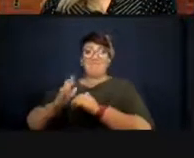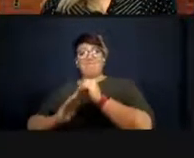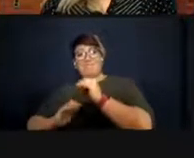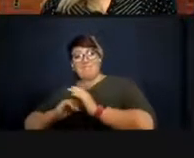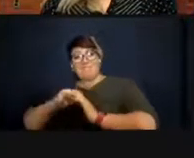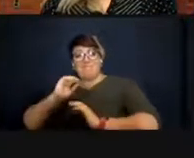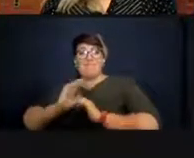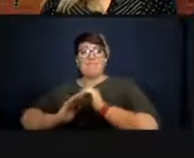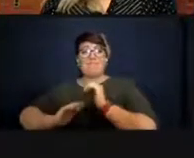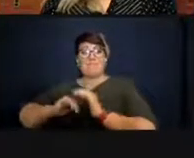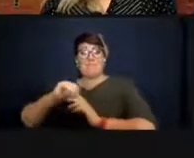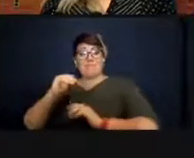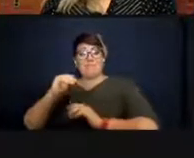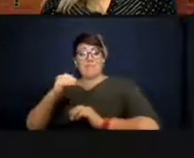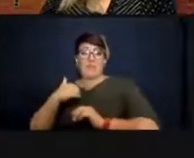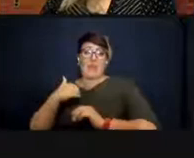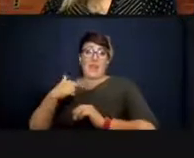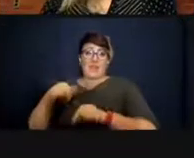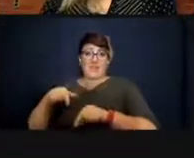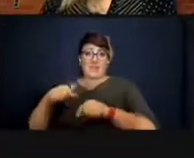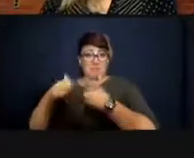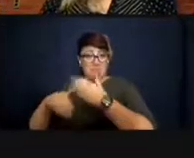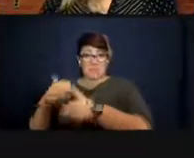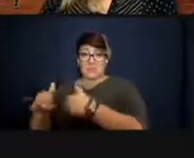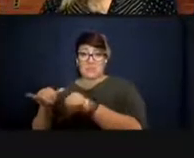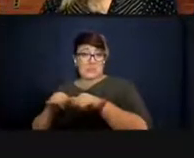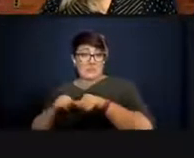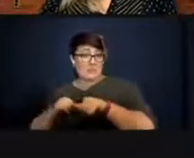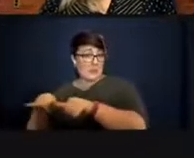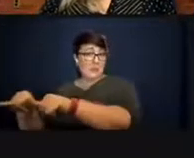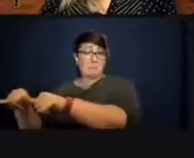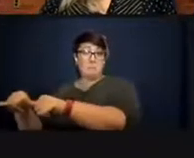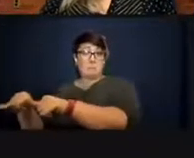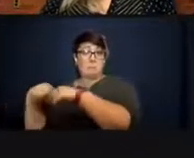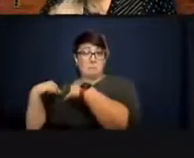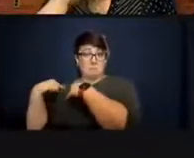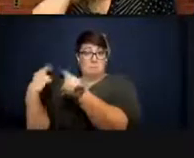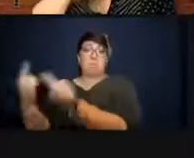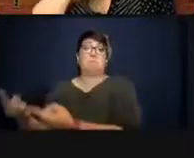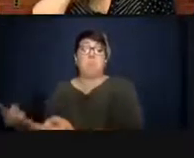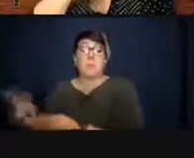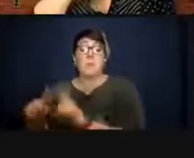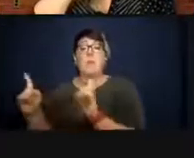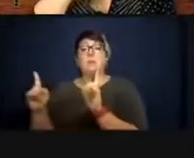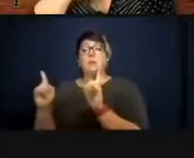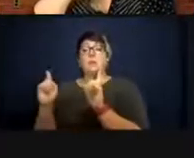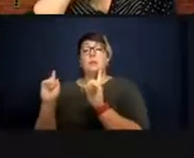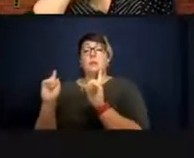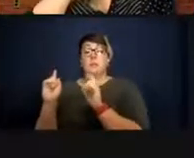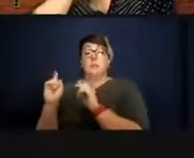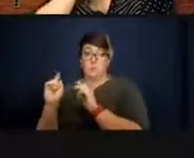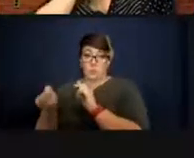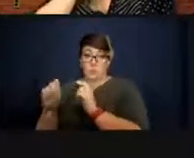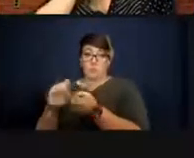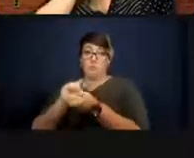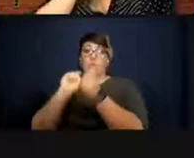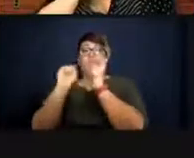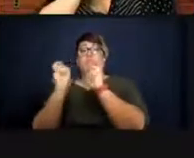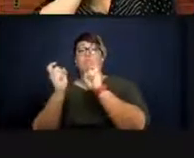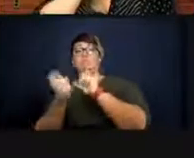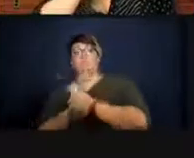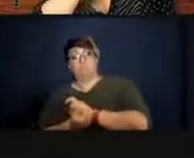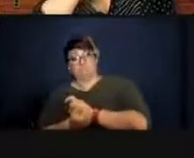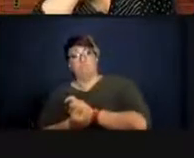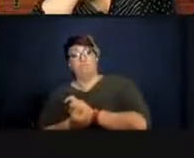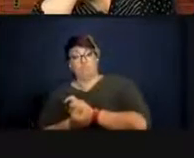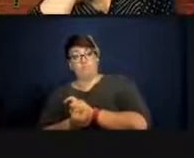Pengine si jambo la kawaida kwa sasa, lakini lazima tubadilishe